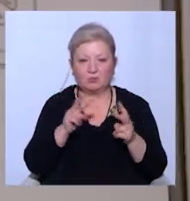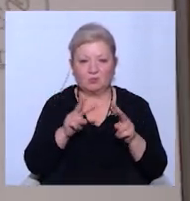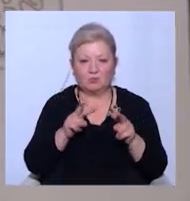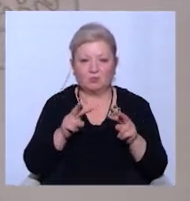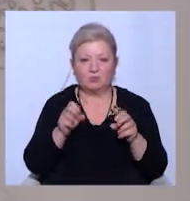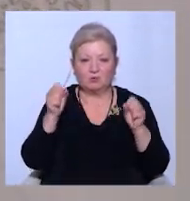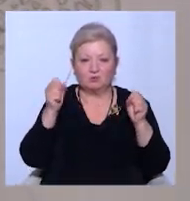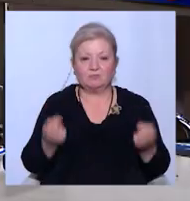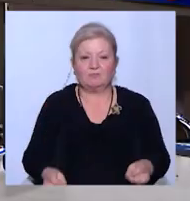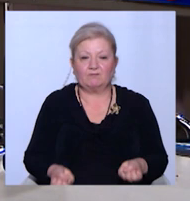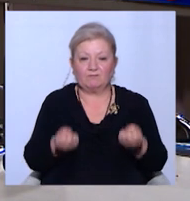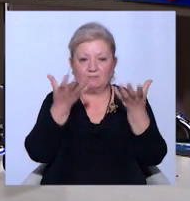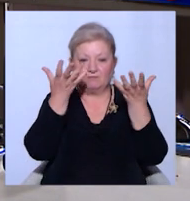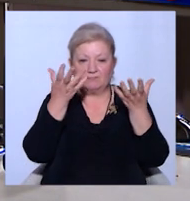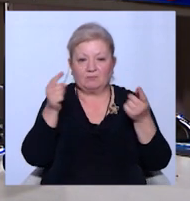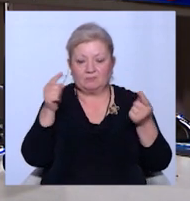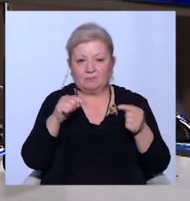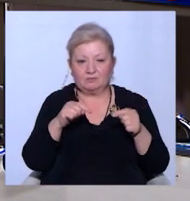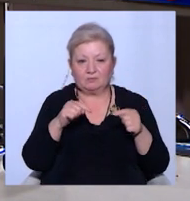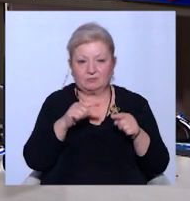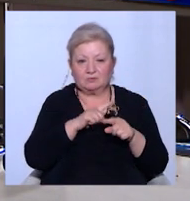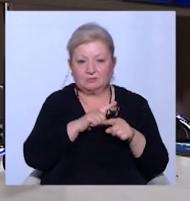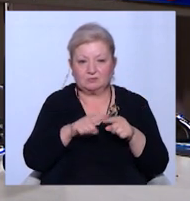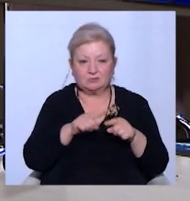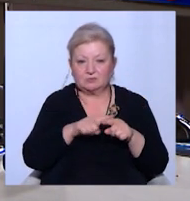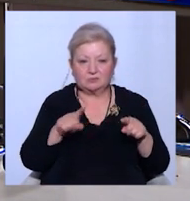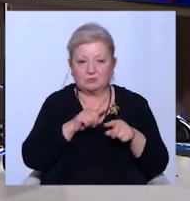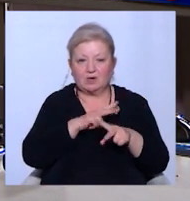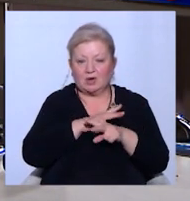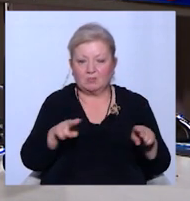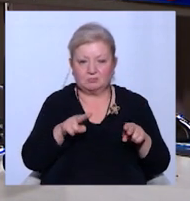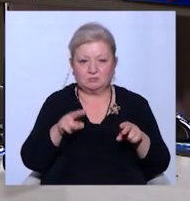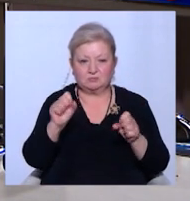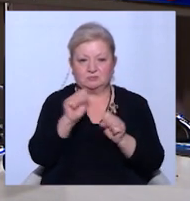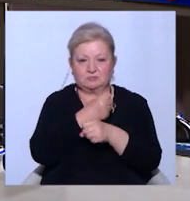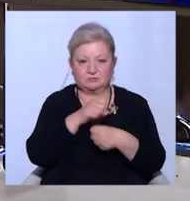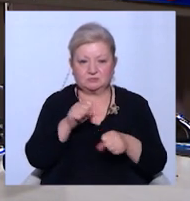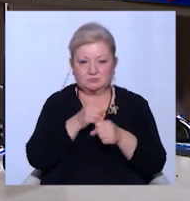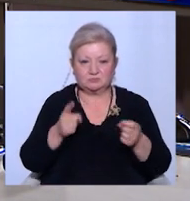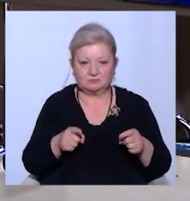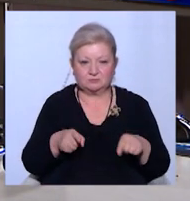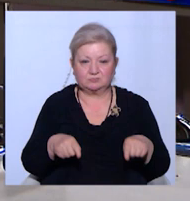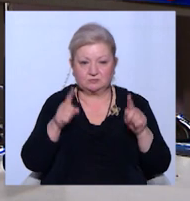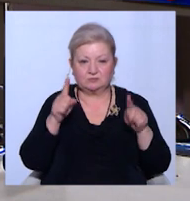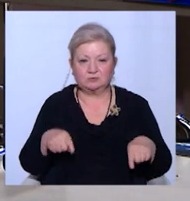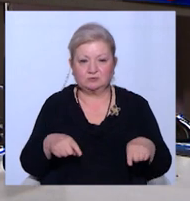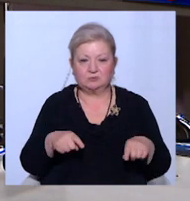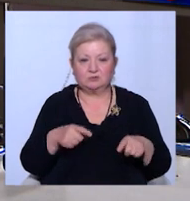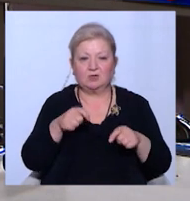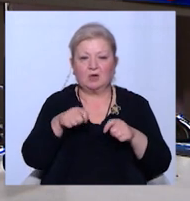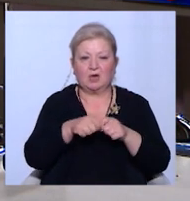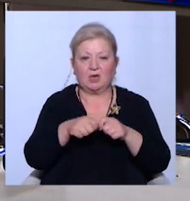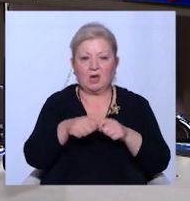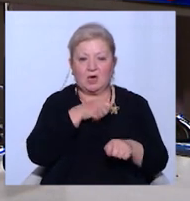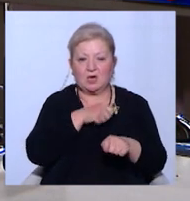ჰორიზონტალურადაც წავკრათ ხელი და მივანიჭოთ მას 30 მეტრ-წამი სიჩქარე. ჰორიზონტალურად მდგენელი ასე